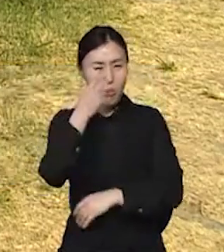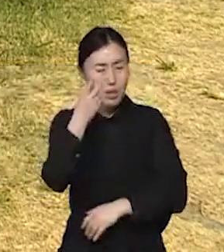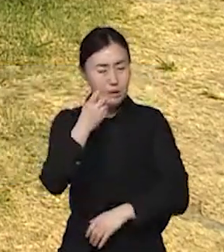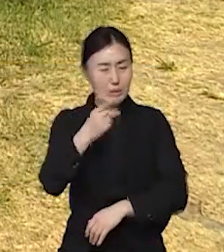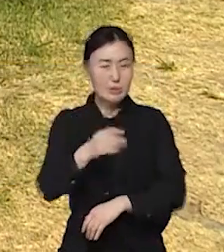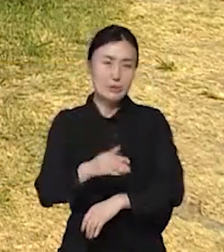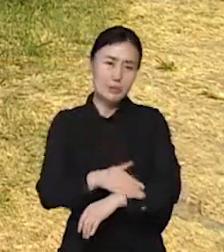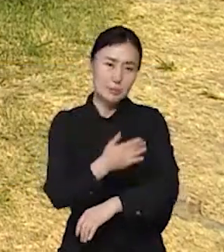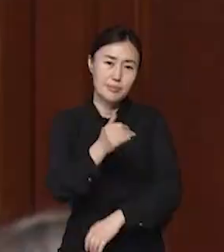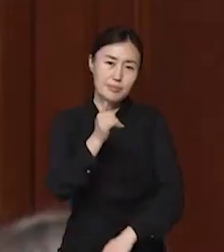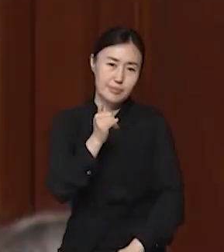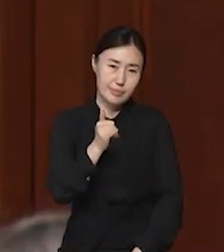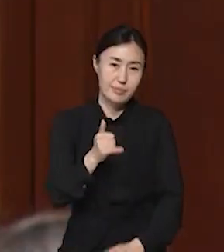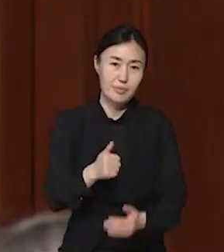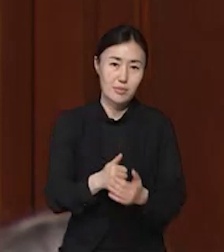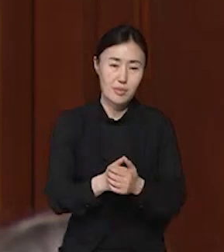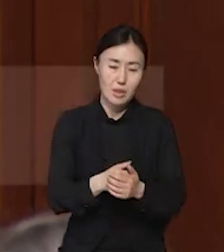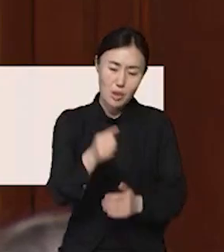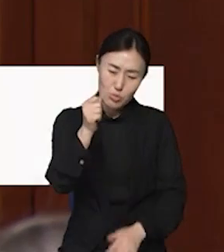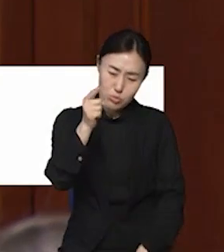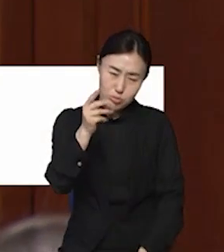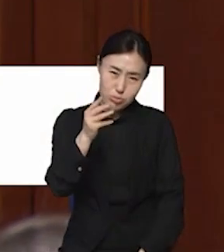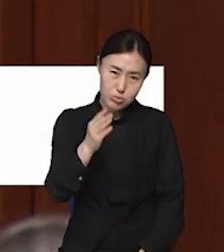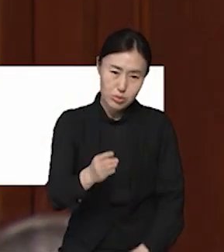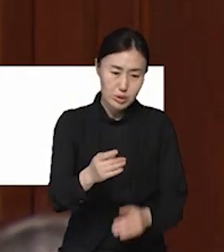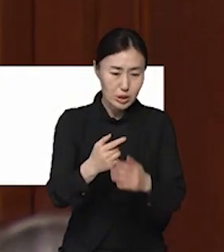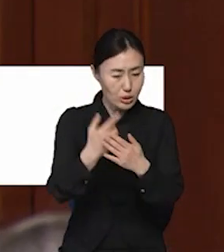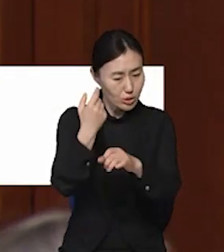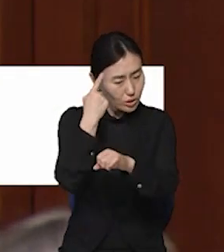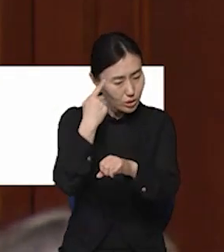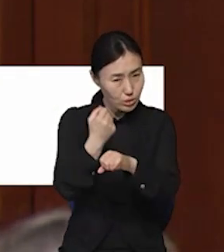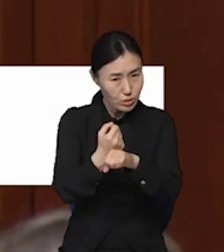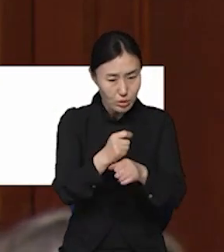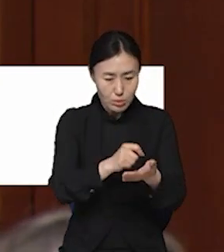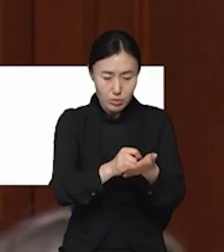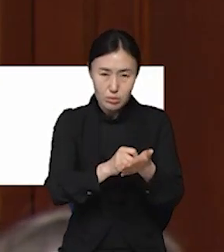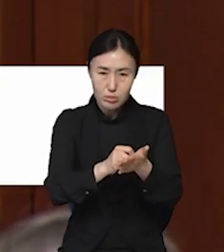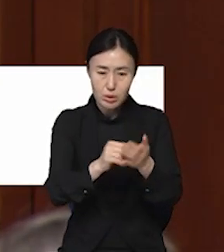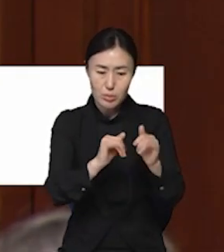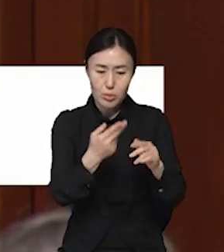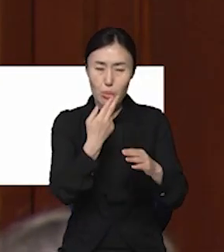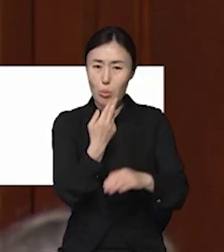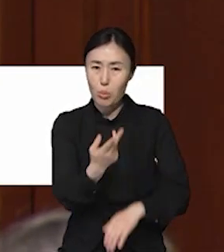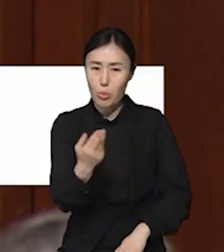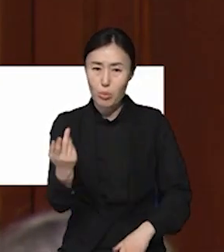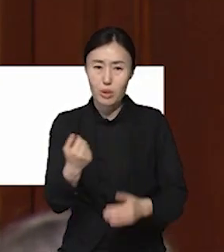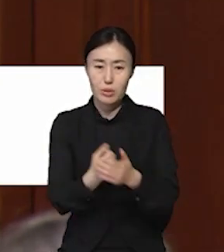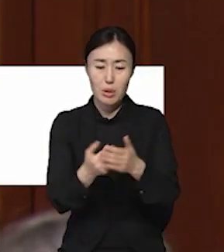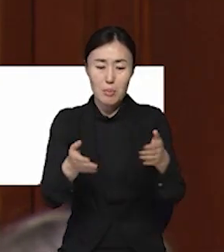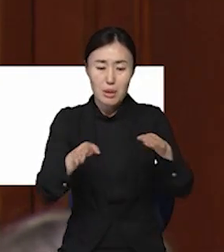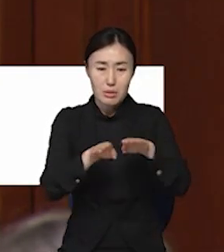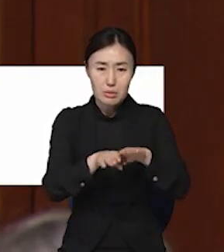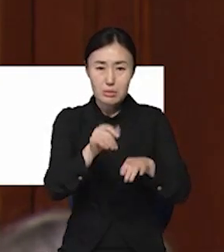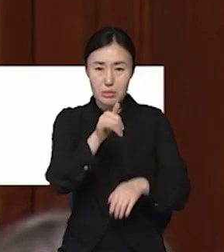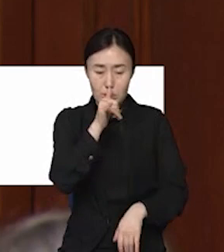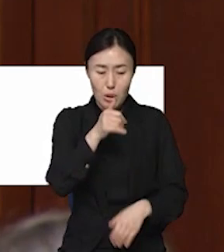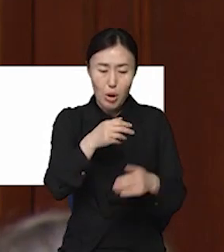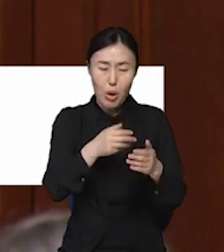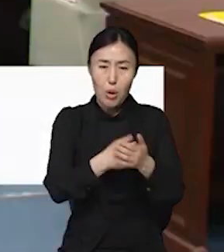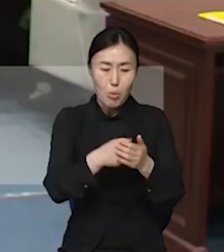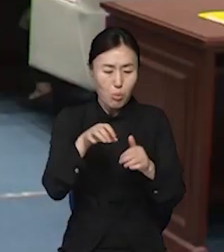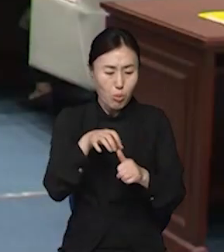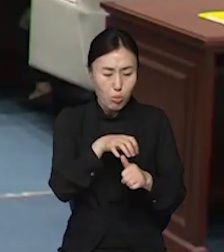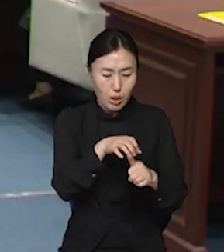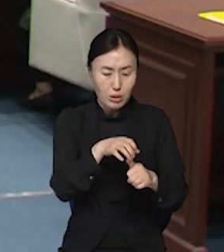꼬집었습니다. 수개월째 공석인 기록연구사, 박스째 쌓여있는 수집자료, 그리고 원형 훼손되고 있는 보관 자료들.